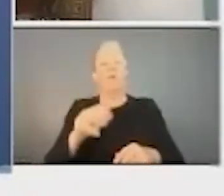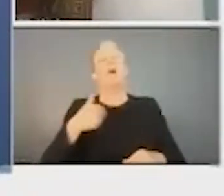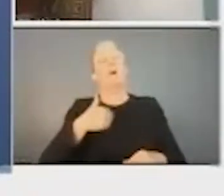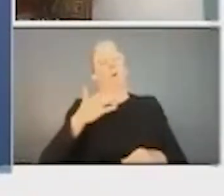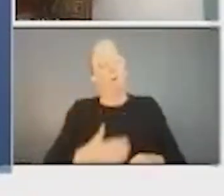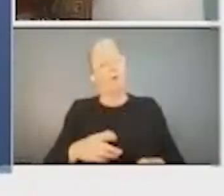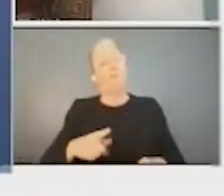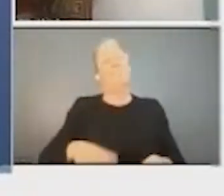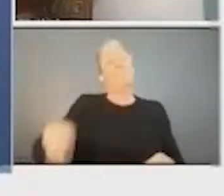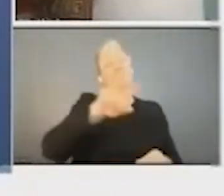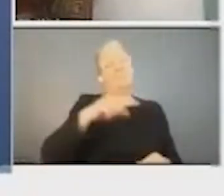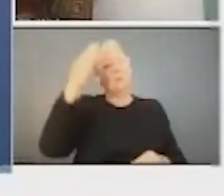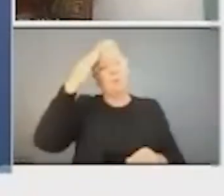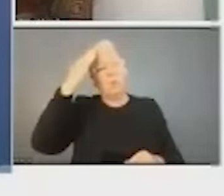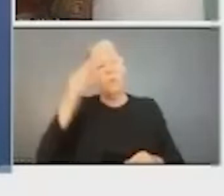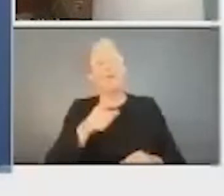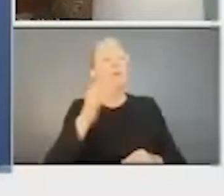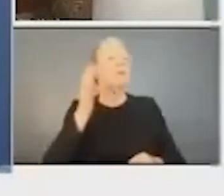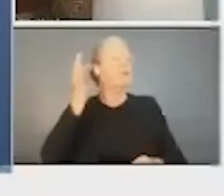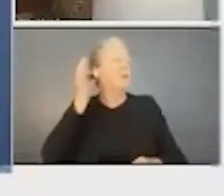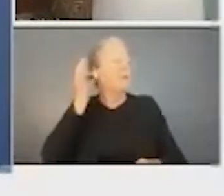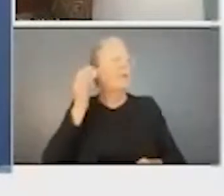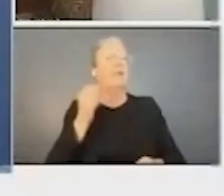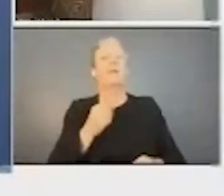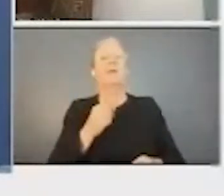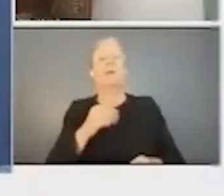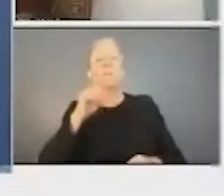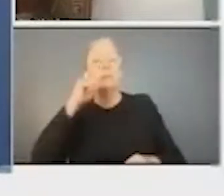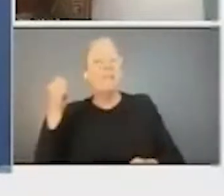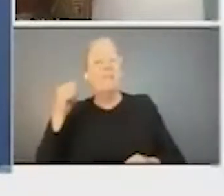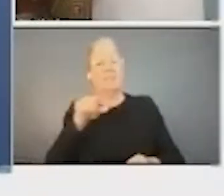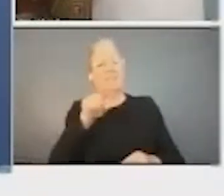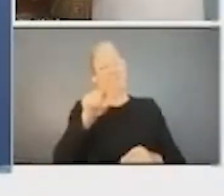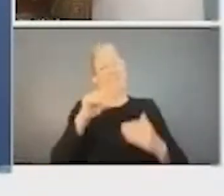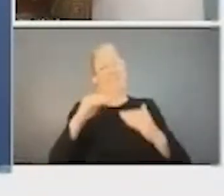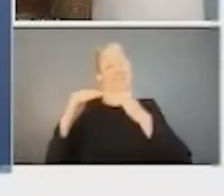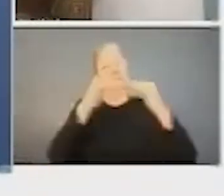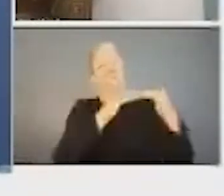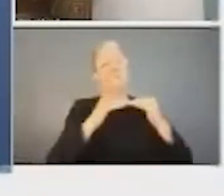أرحب بهذه الفرصة للفت الانتباه لكم